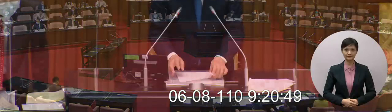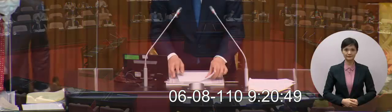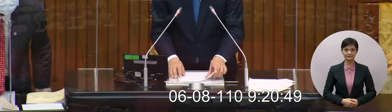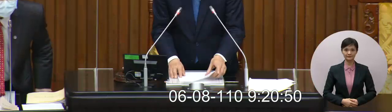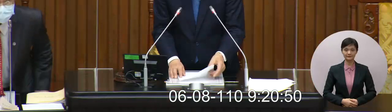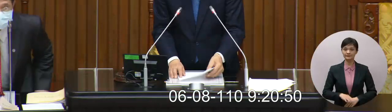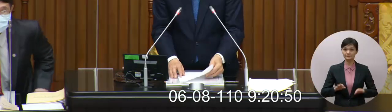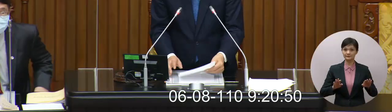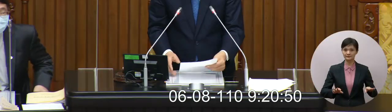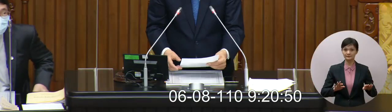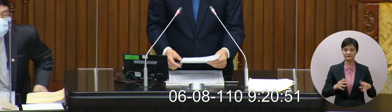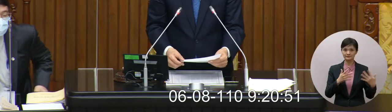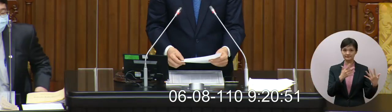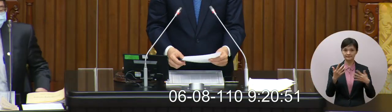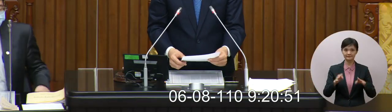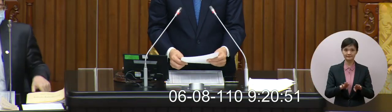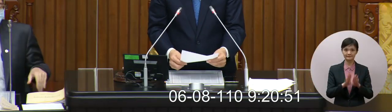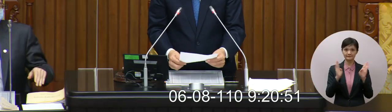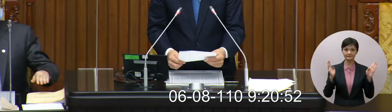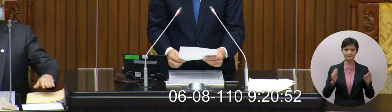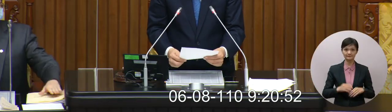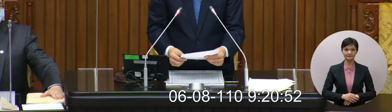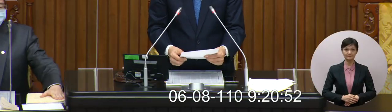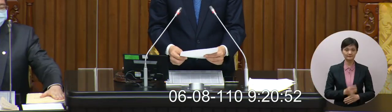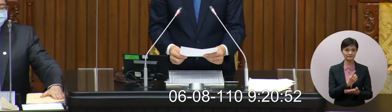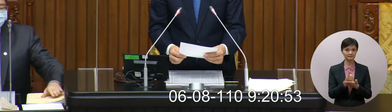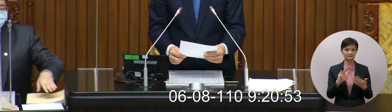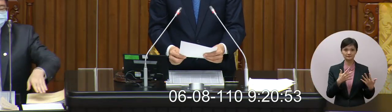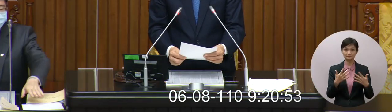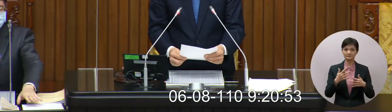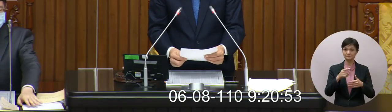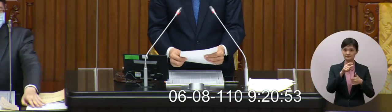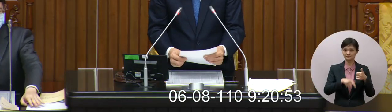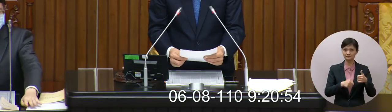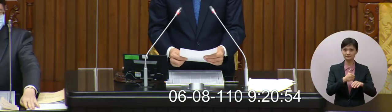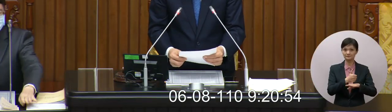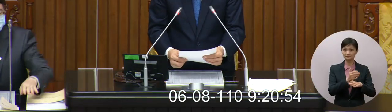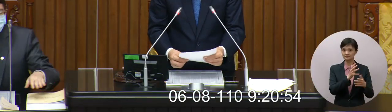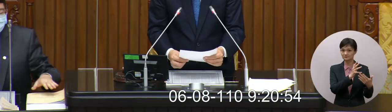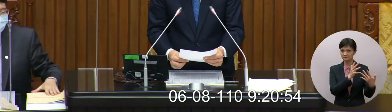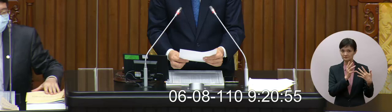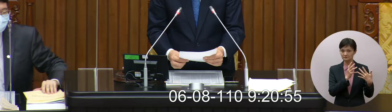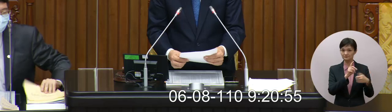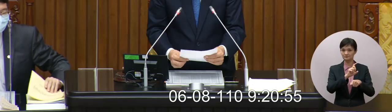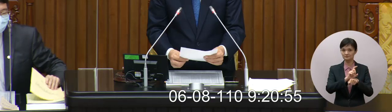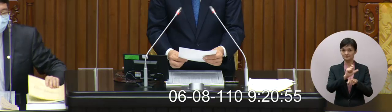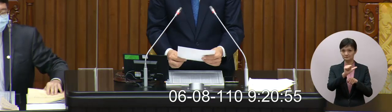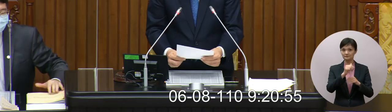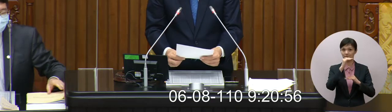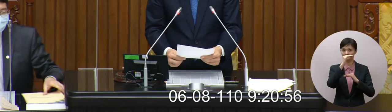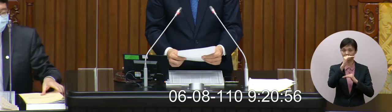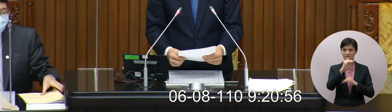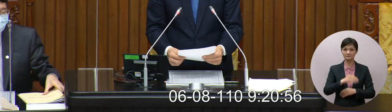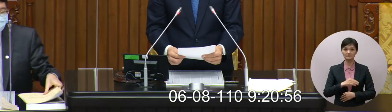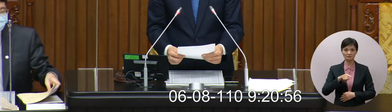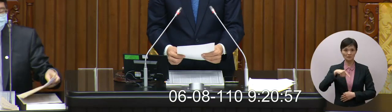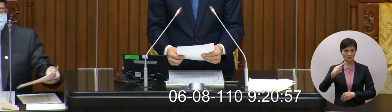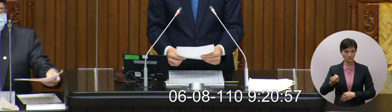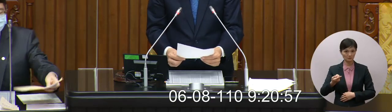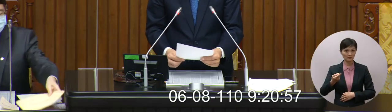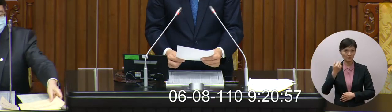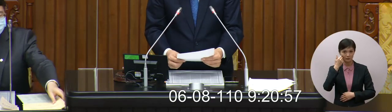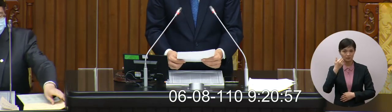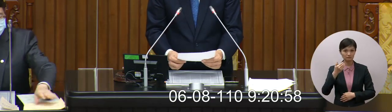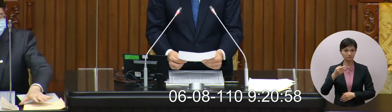现在进行质询，每位委员询答时间不得逾十五分钟，轮到质询委员如不